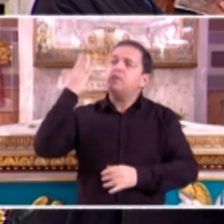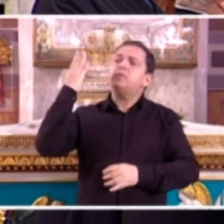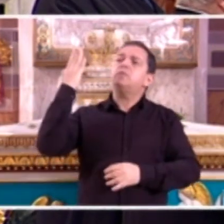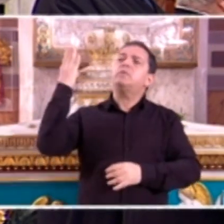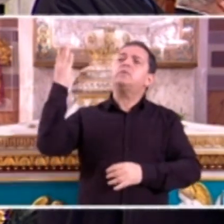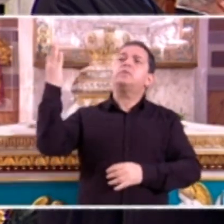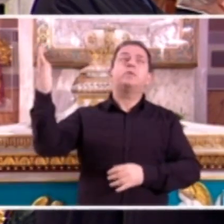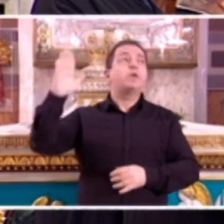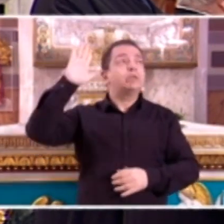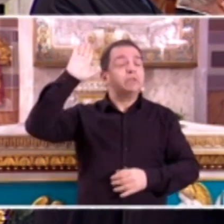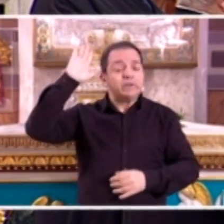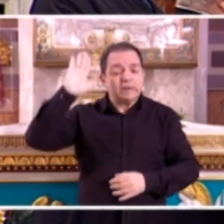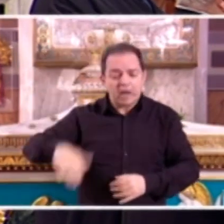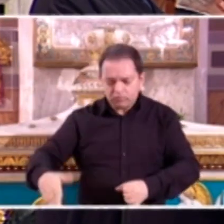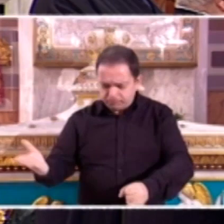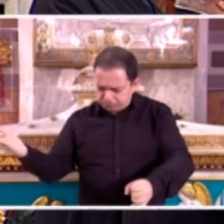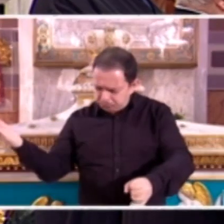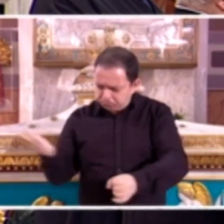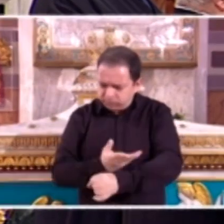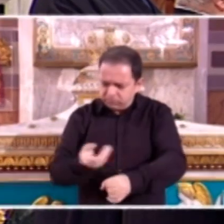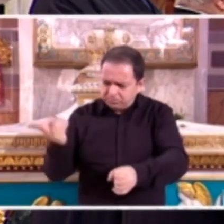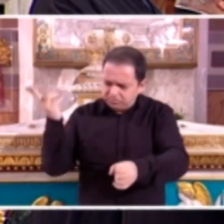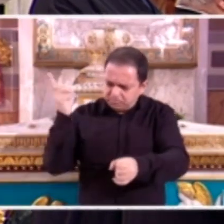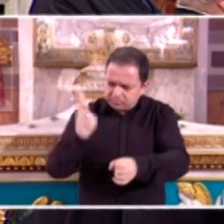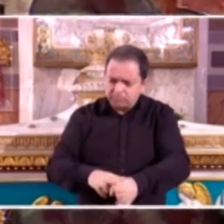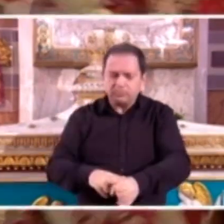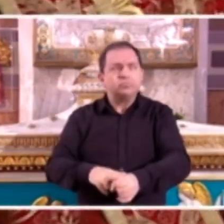βασάλους δια Χριστόν τους εκτών σου